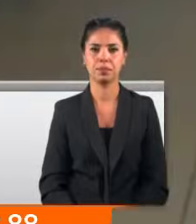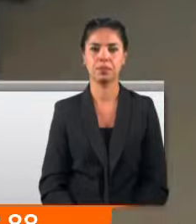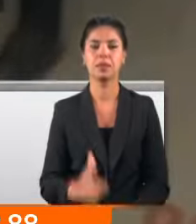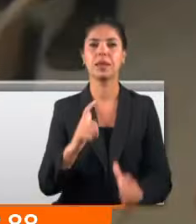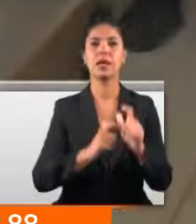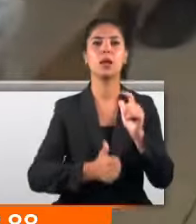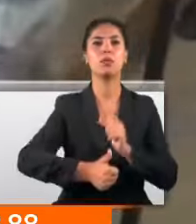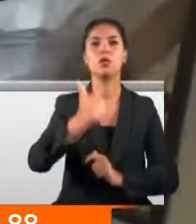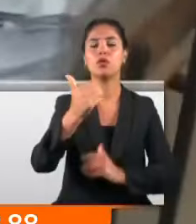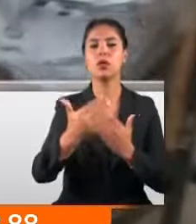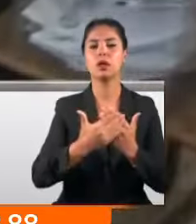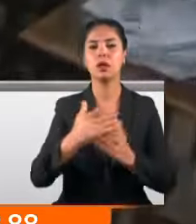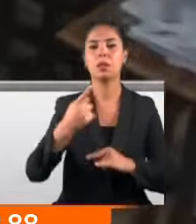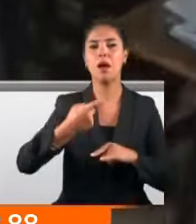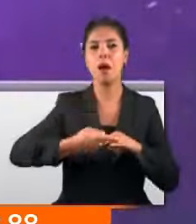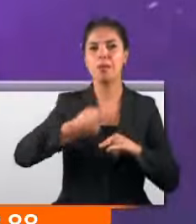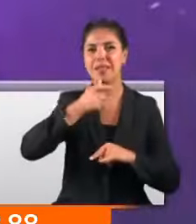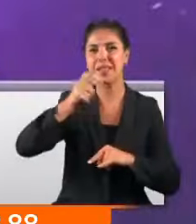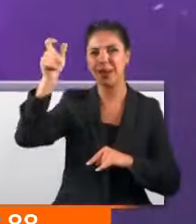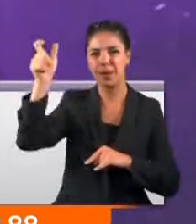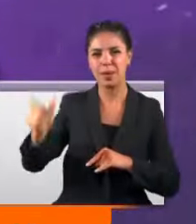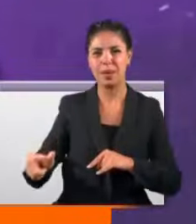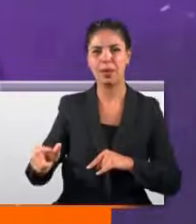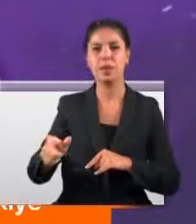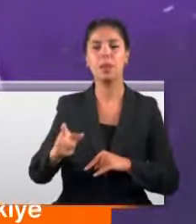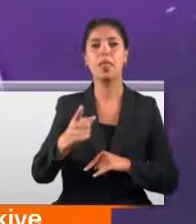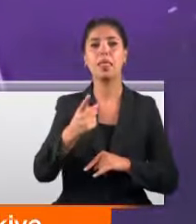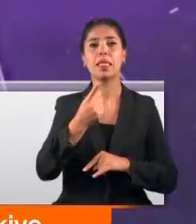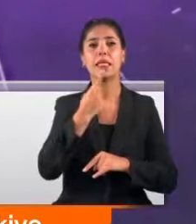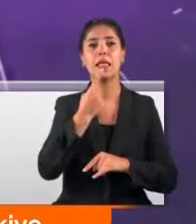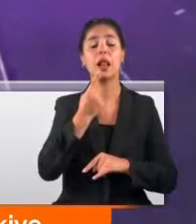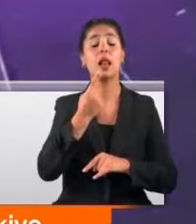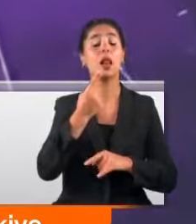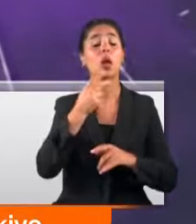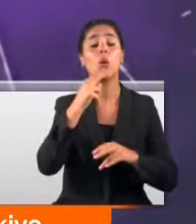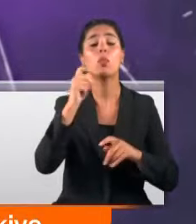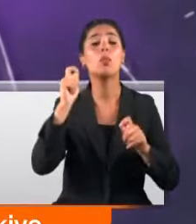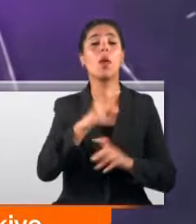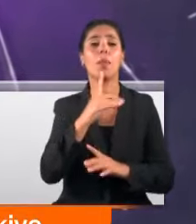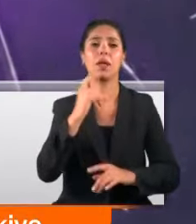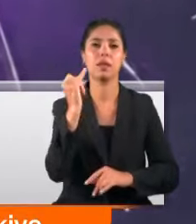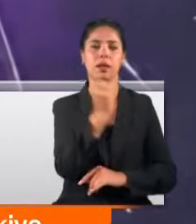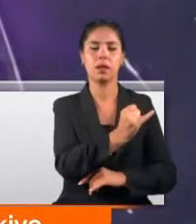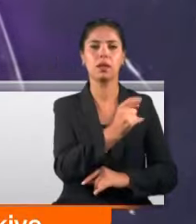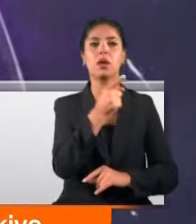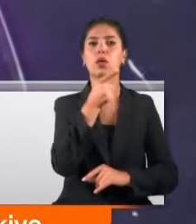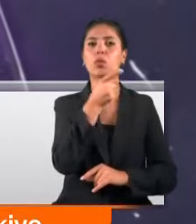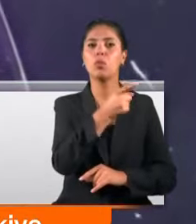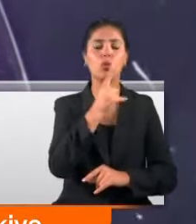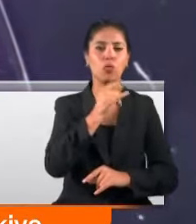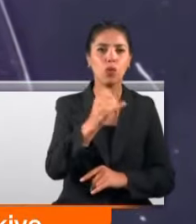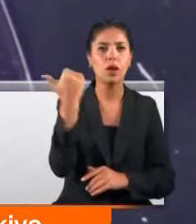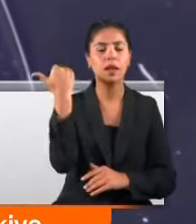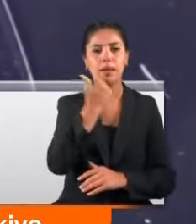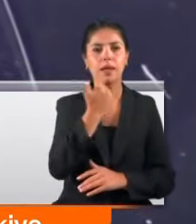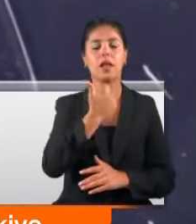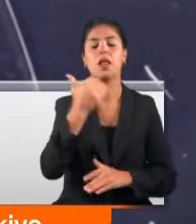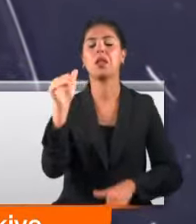Genel Başkan Yardımcısı Hamza Dağ da dilini içeri sok diyerek seslendi Özkan'a. Hakaret, yalan ve iftirayla